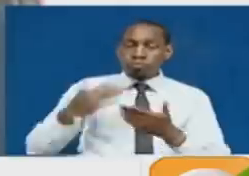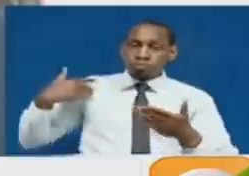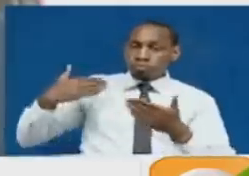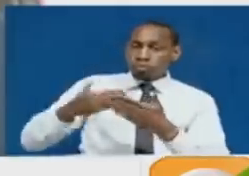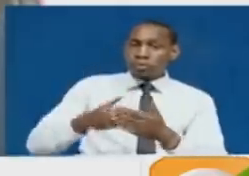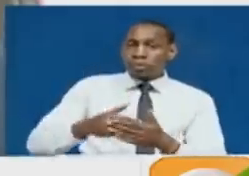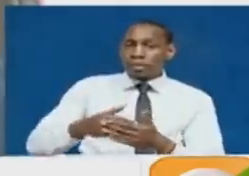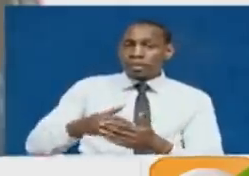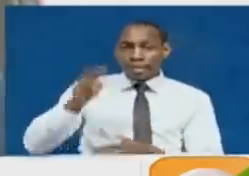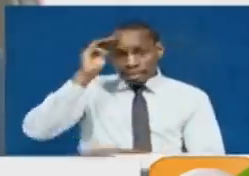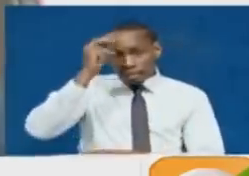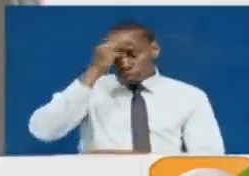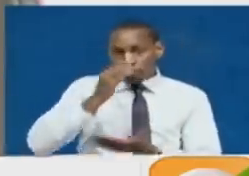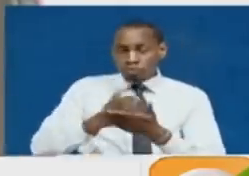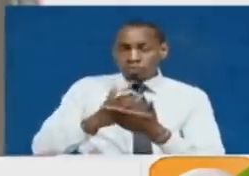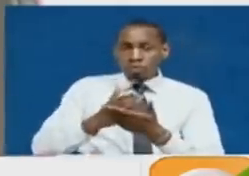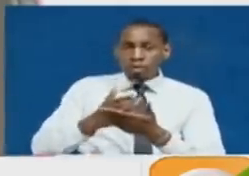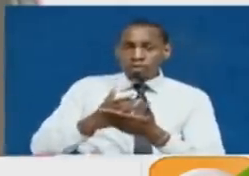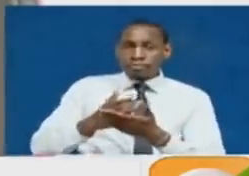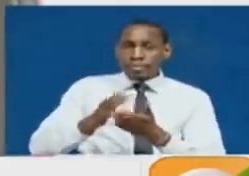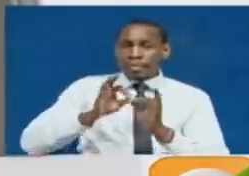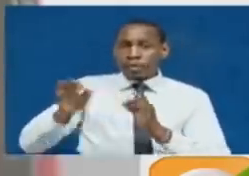mrefu. She's now a general.